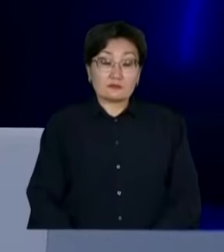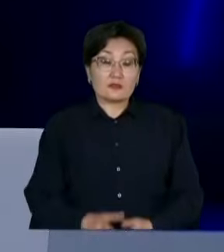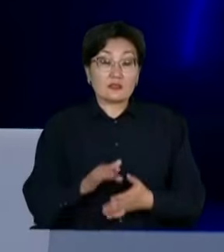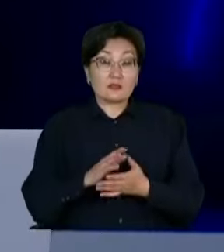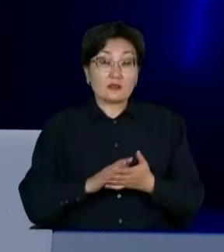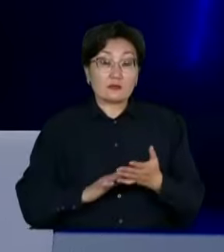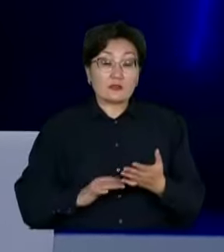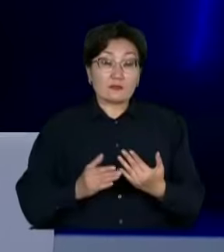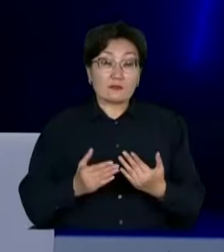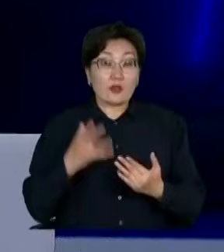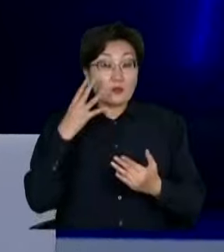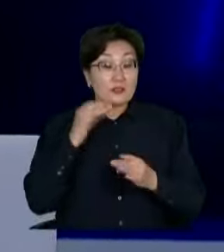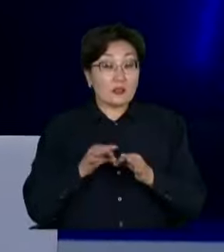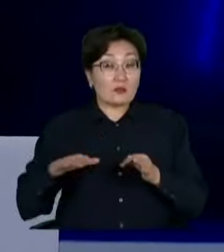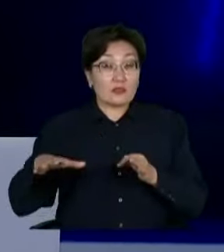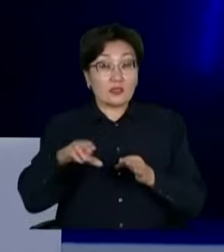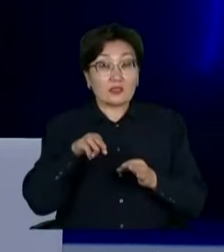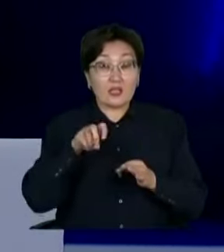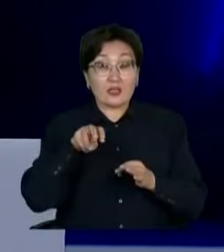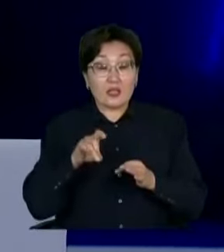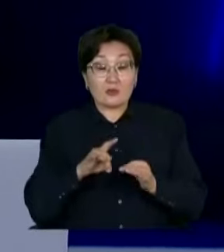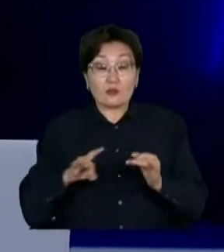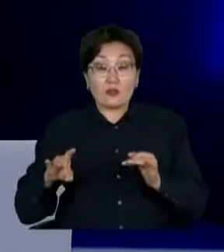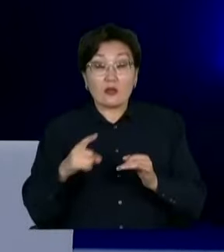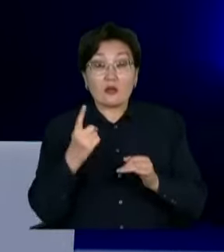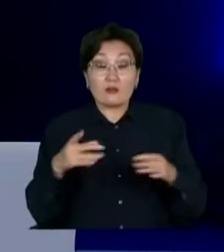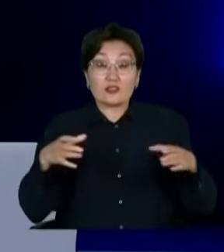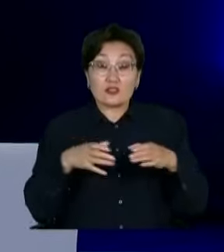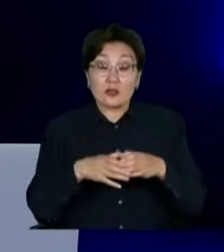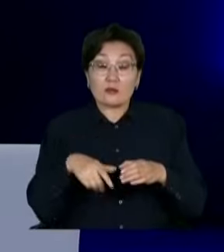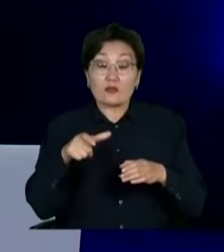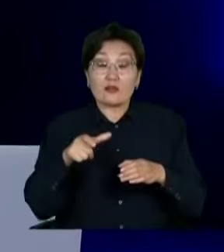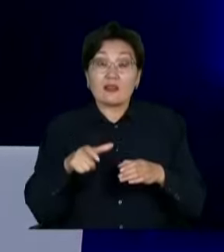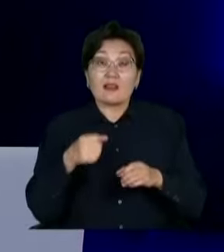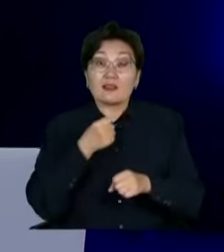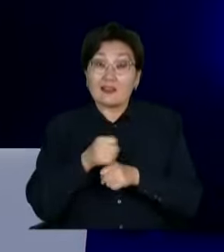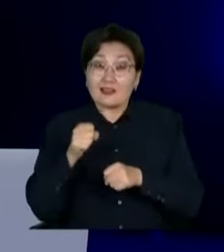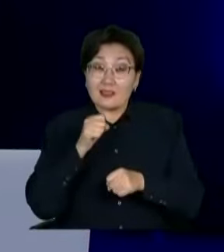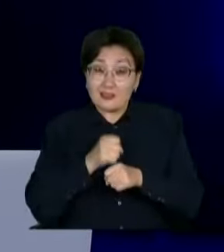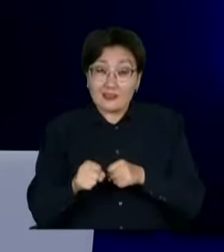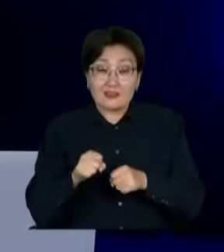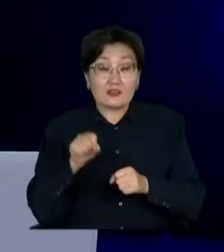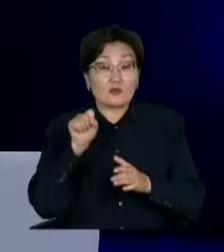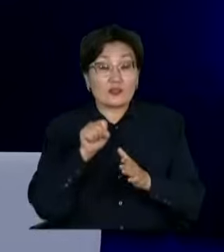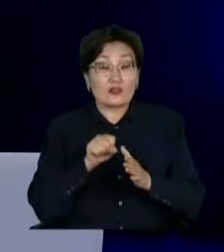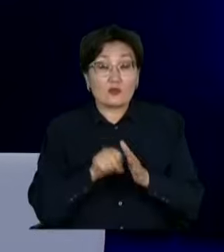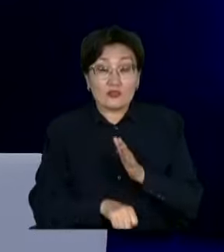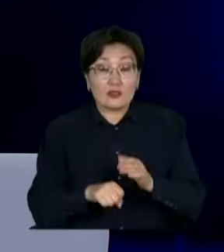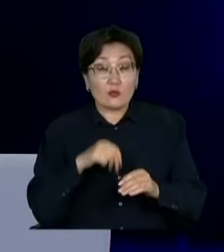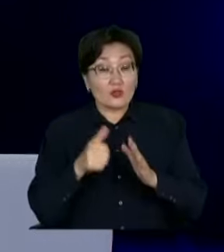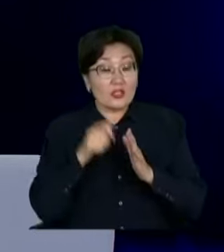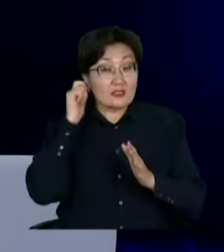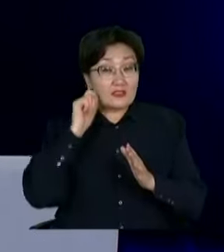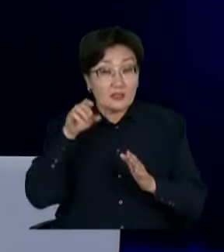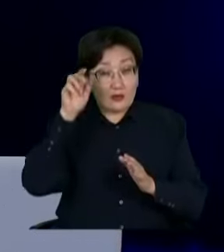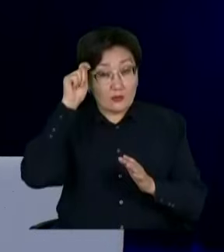Жалғастырамыз. Алматы облысы Талғар ауданында бір топ адамның қолынан қатыгездікпен ажал құшқан 16 жастағы жасөспірімнің